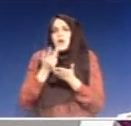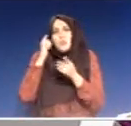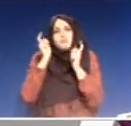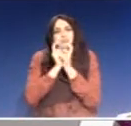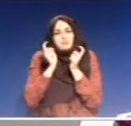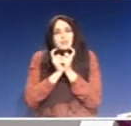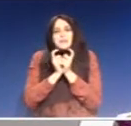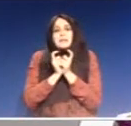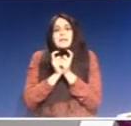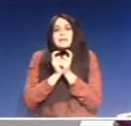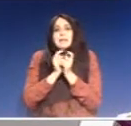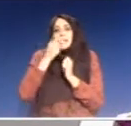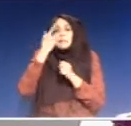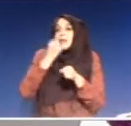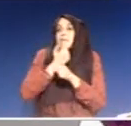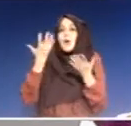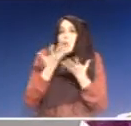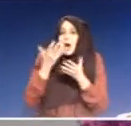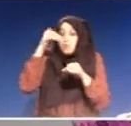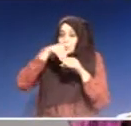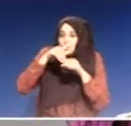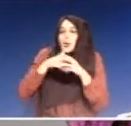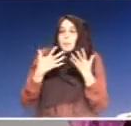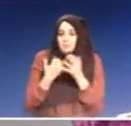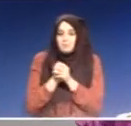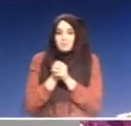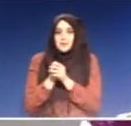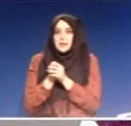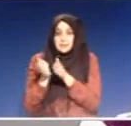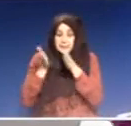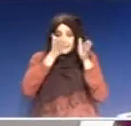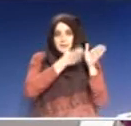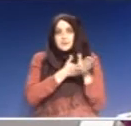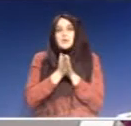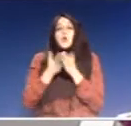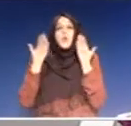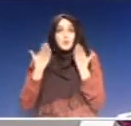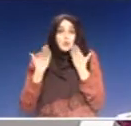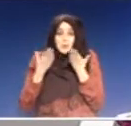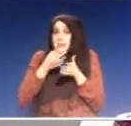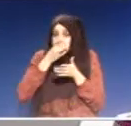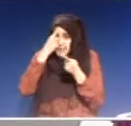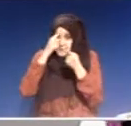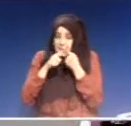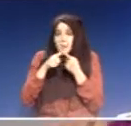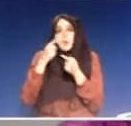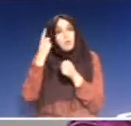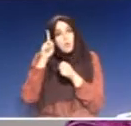الخبير العقاري. دكتور سعيد، بالنسبة لهذه الحلقة قلنا إذن تكون